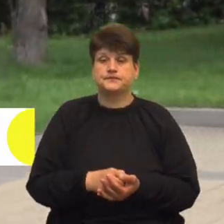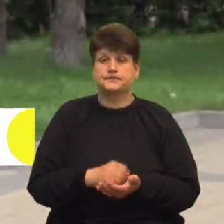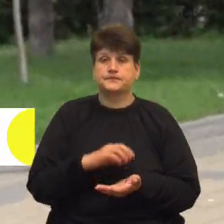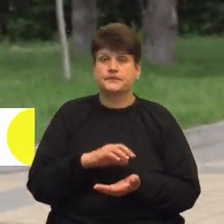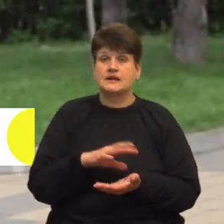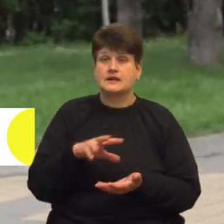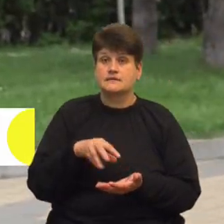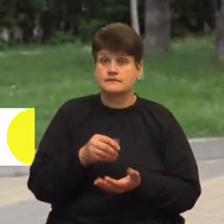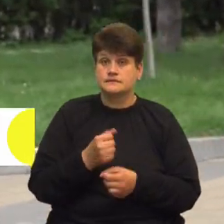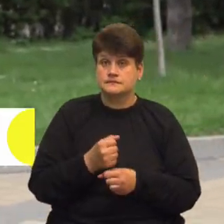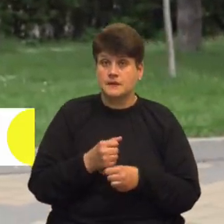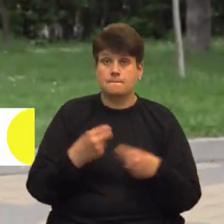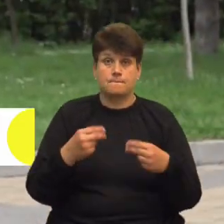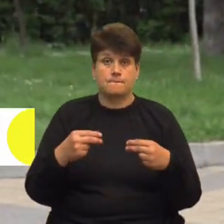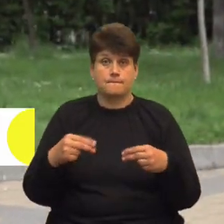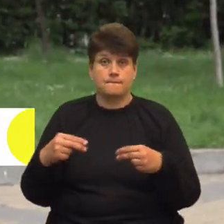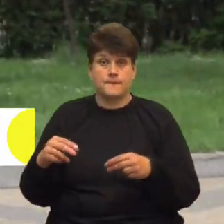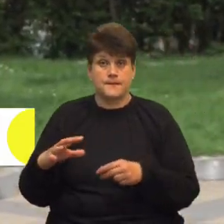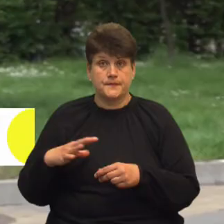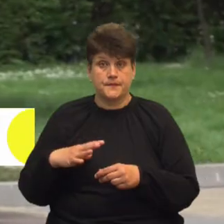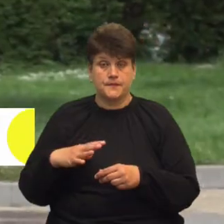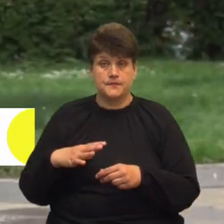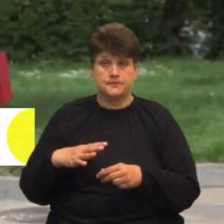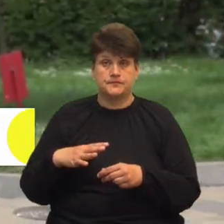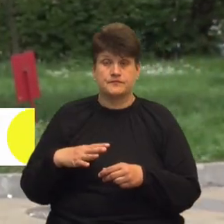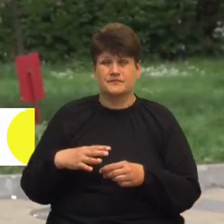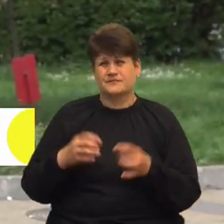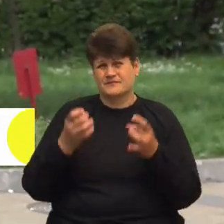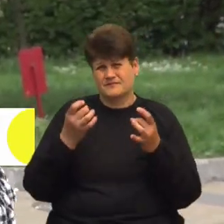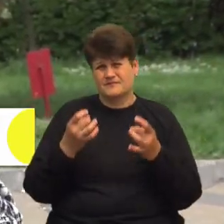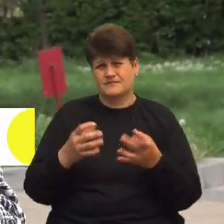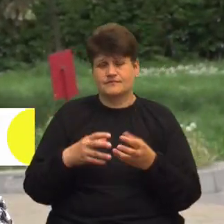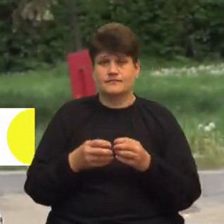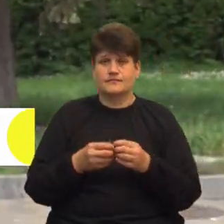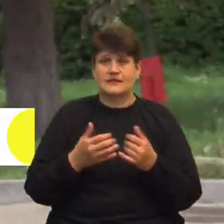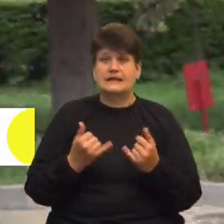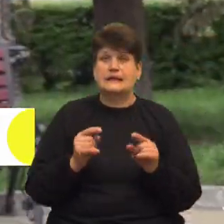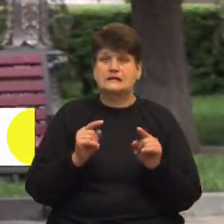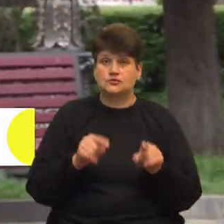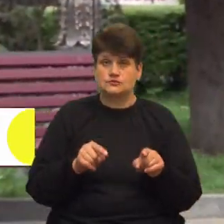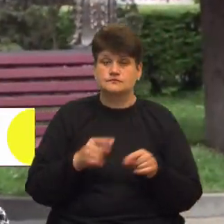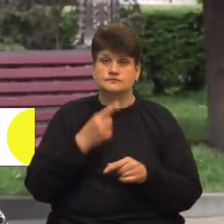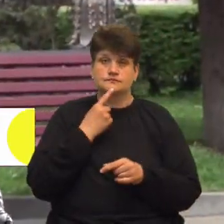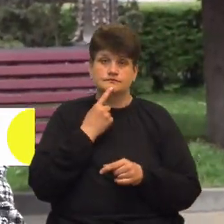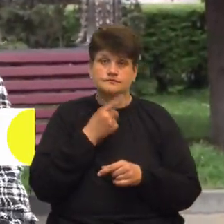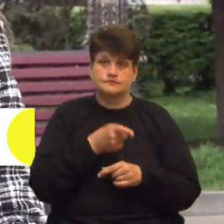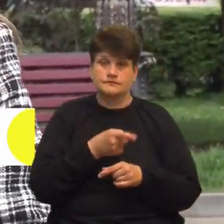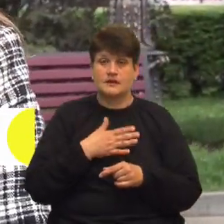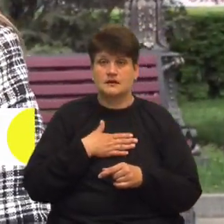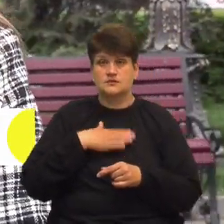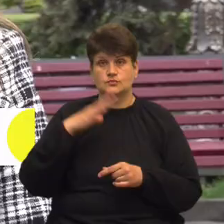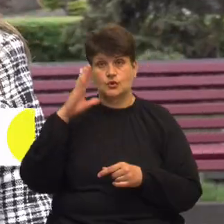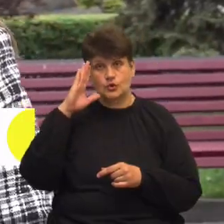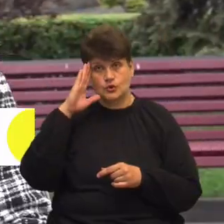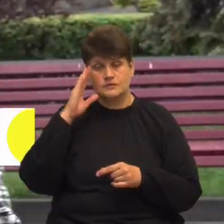от, і ми їх продавали за таку чисто символічну суму, для того, щоб вони посмакували, а нашим хлопцям все ж таки